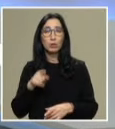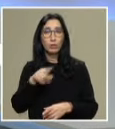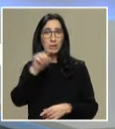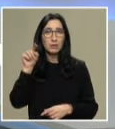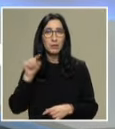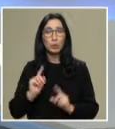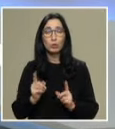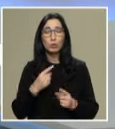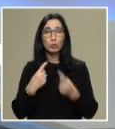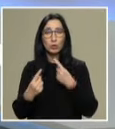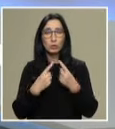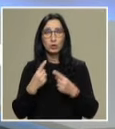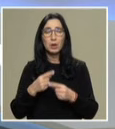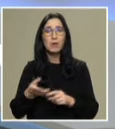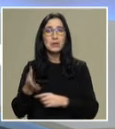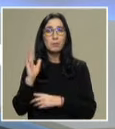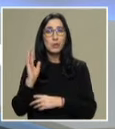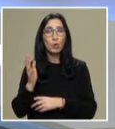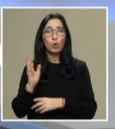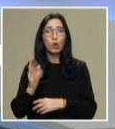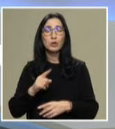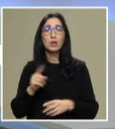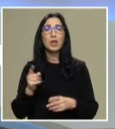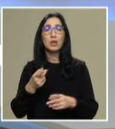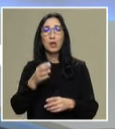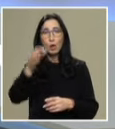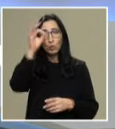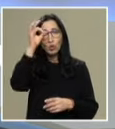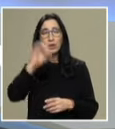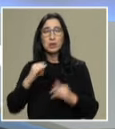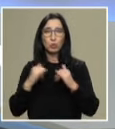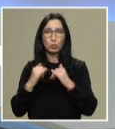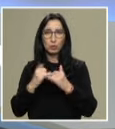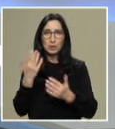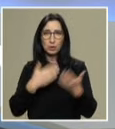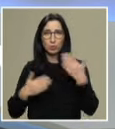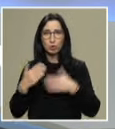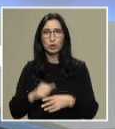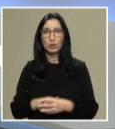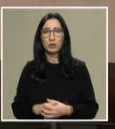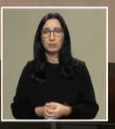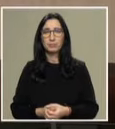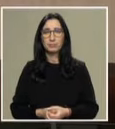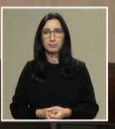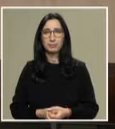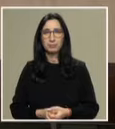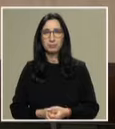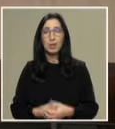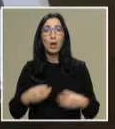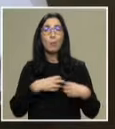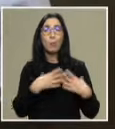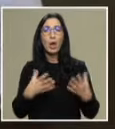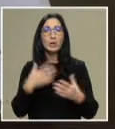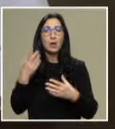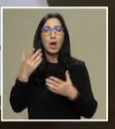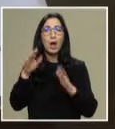въпросите, по които дискутирахме с психолози и ученици от русенски училища. Ето и останалите теми днес. Богата